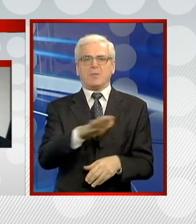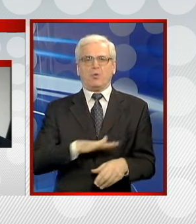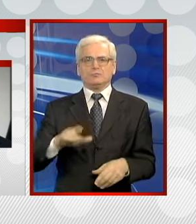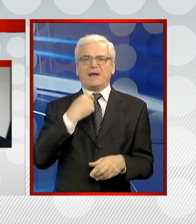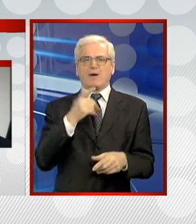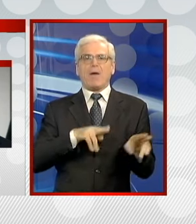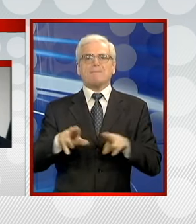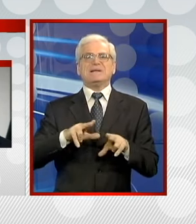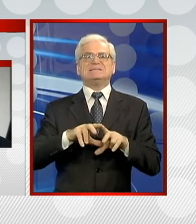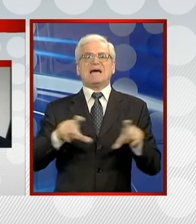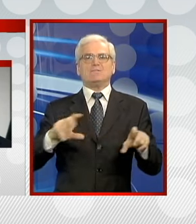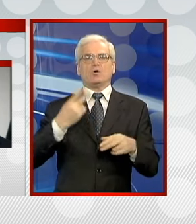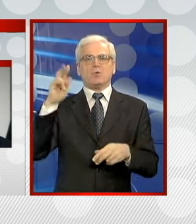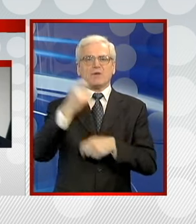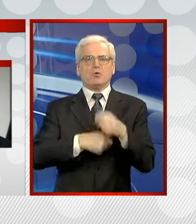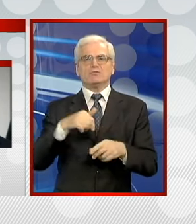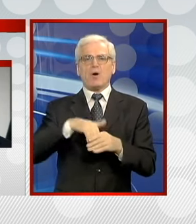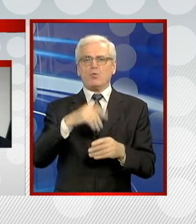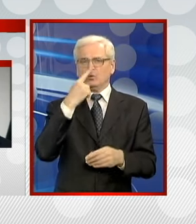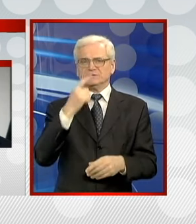je Ministarstvo spoljnih poslova u Moskvi.